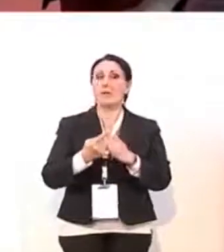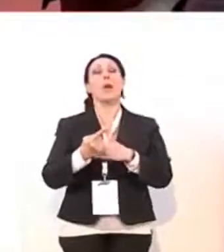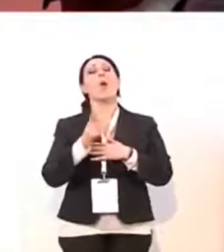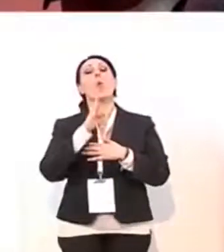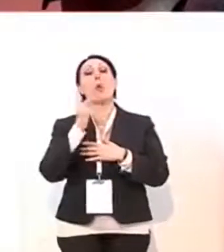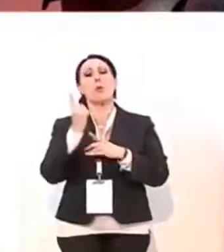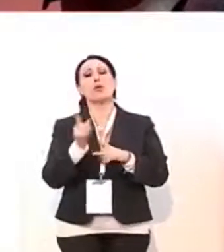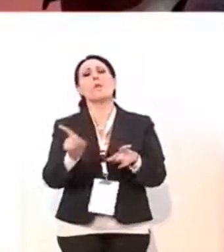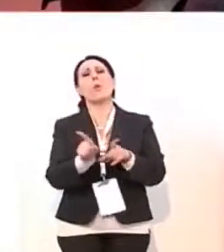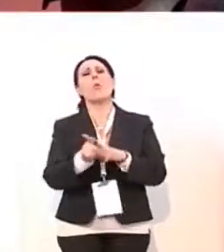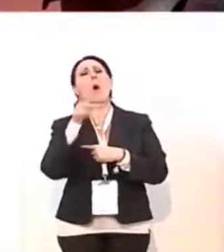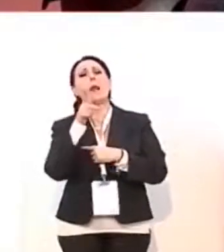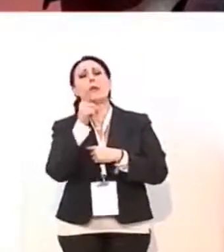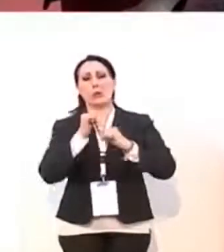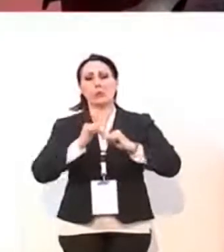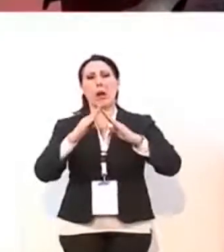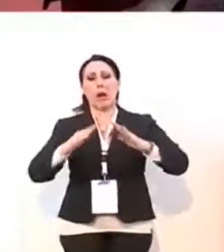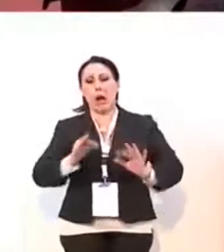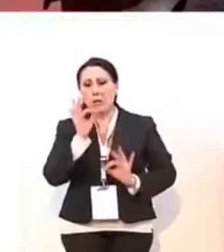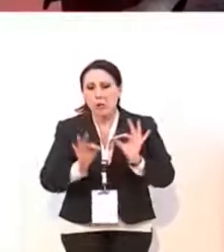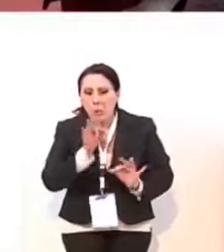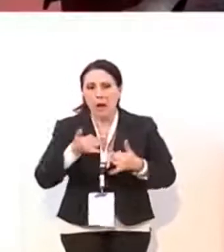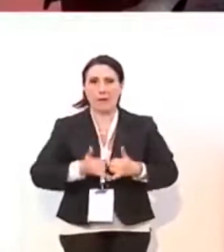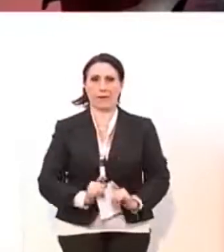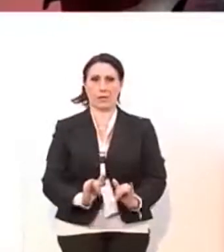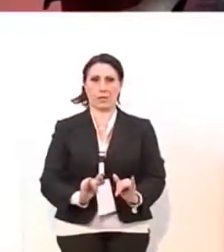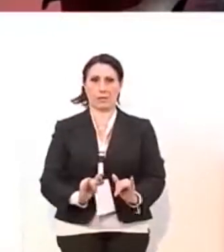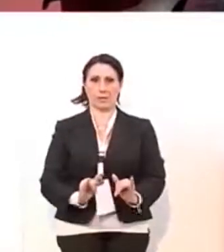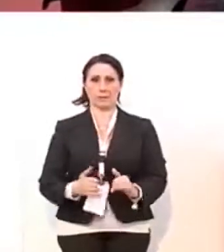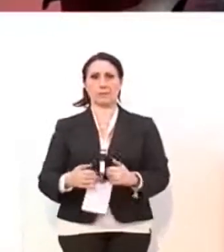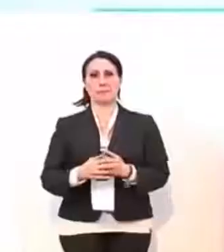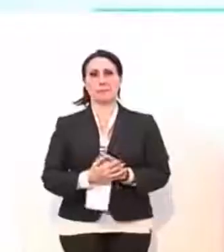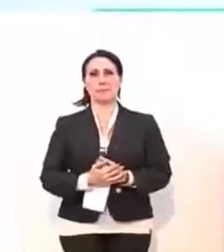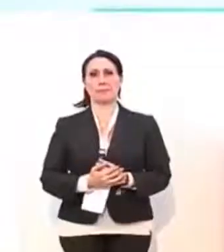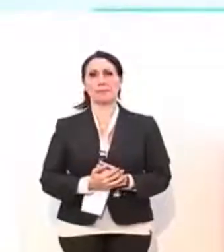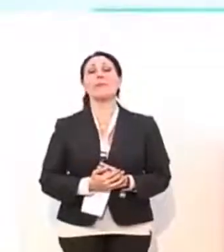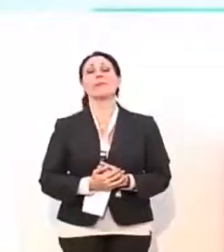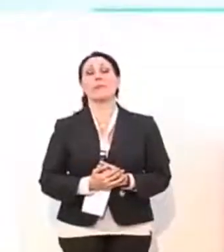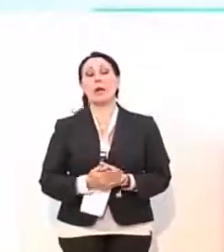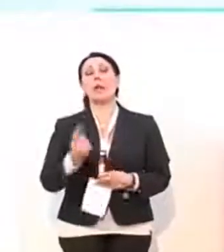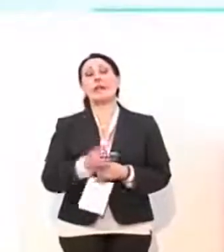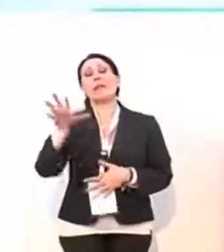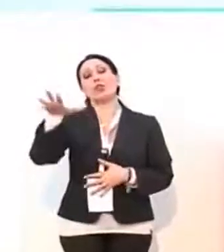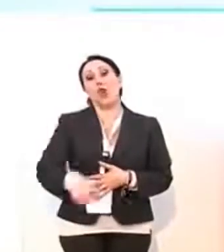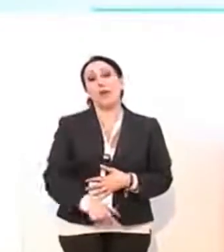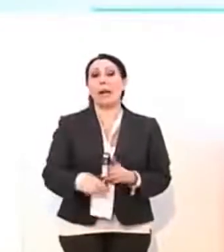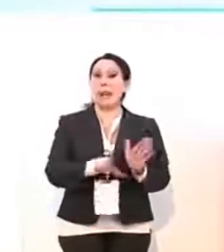interveniamo anche con le norme, ma questo non è un lavoro che si può fare solo per decreto. Dobbiamo trovare le risorse, ma